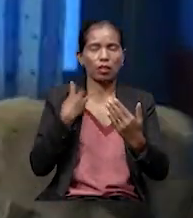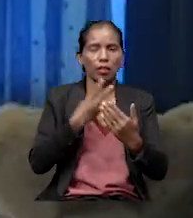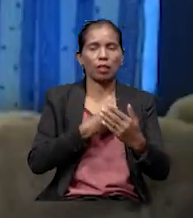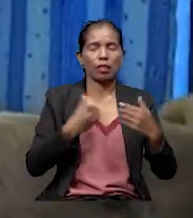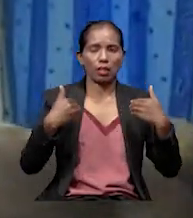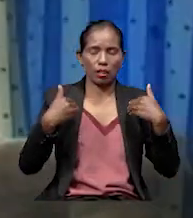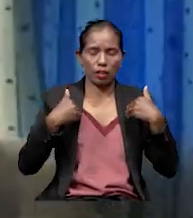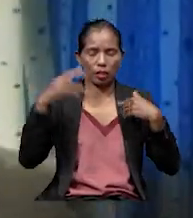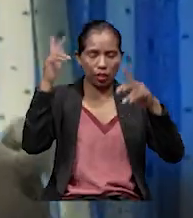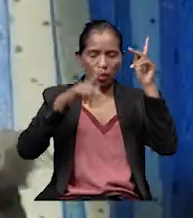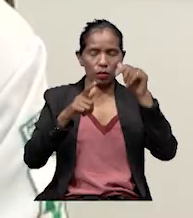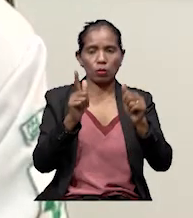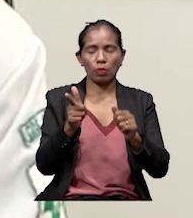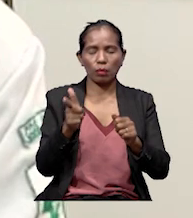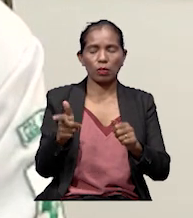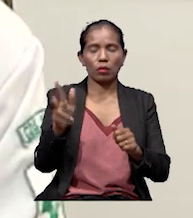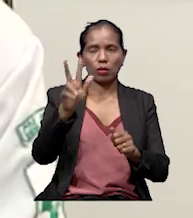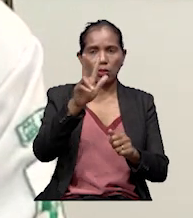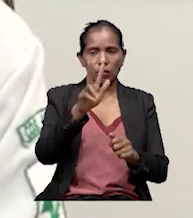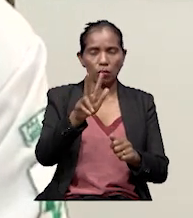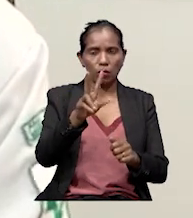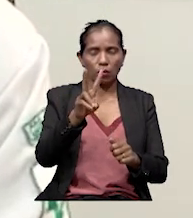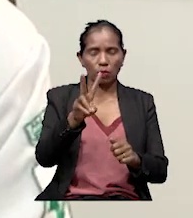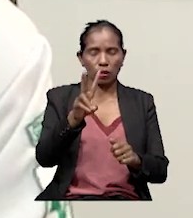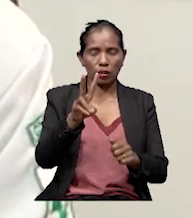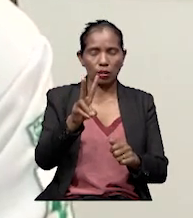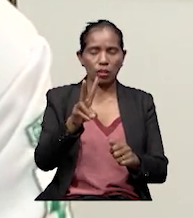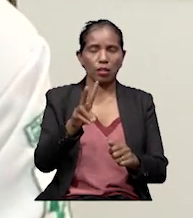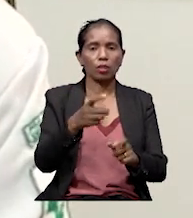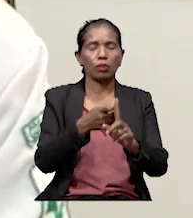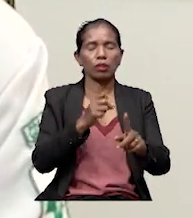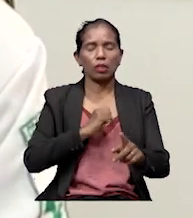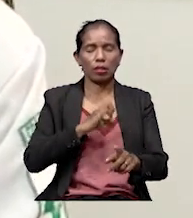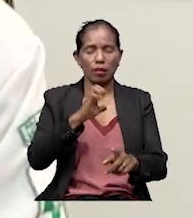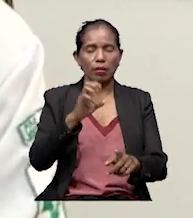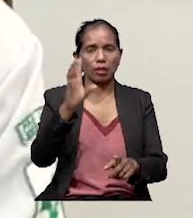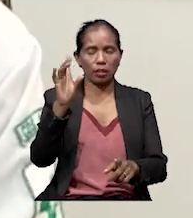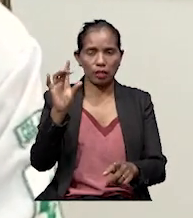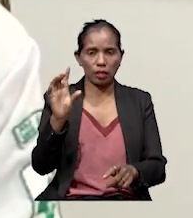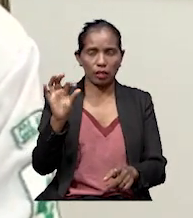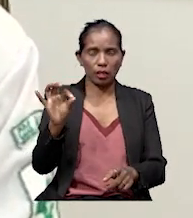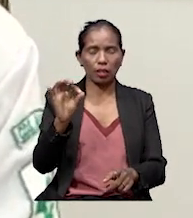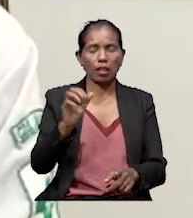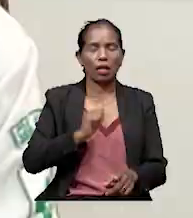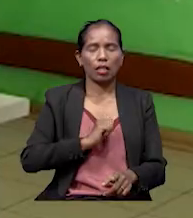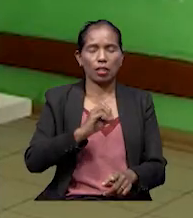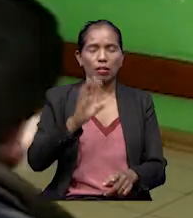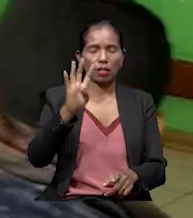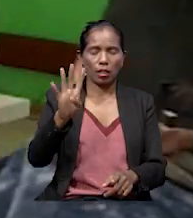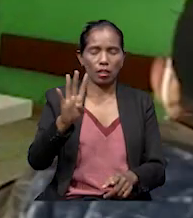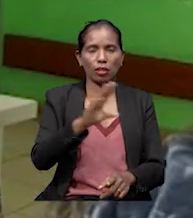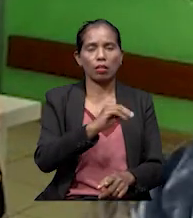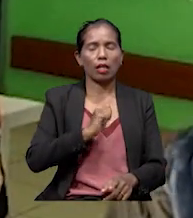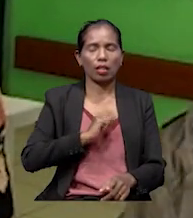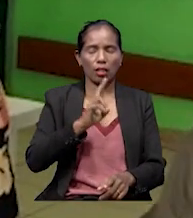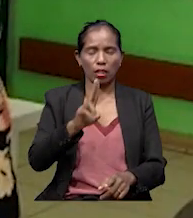kazu 22 kazu husi sami sia husi ai naruha husi ai leotolu no husi mau bisi rasi